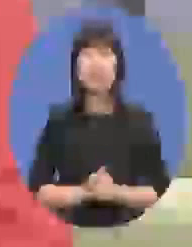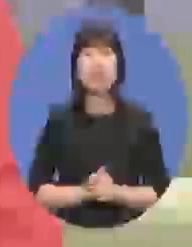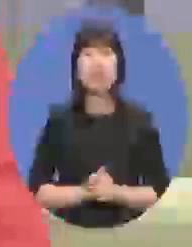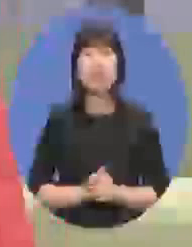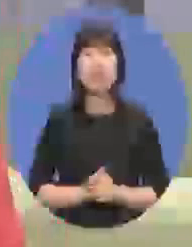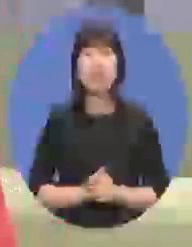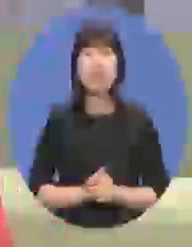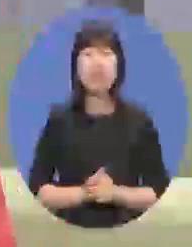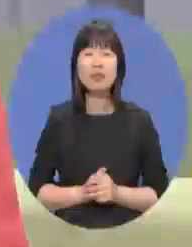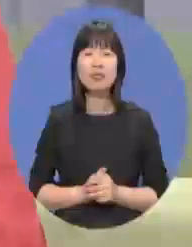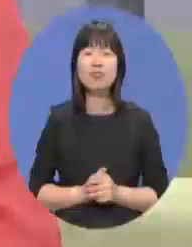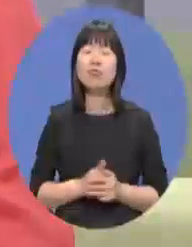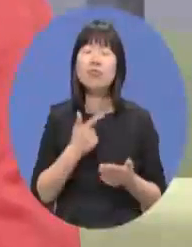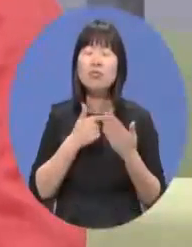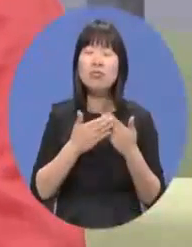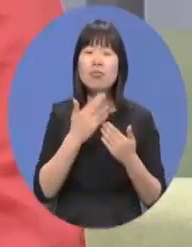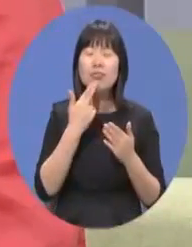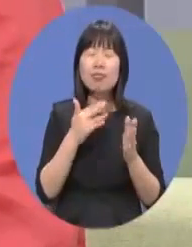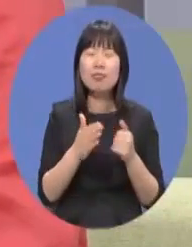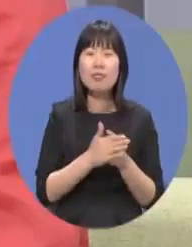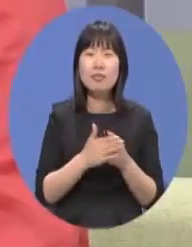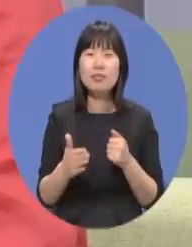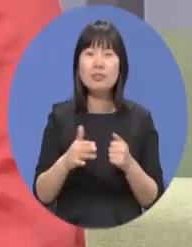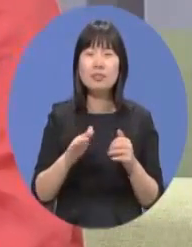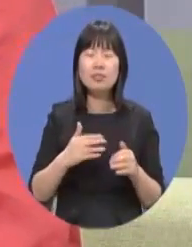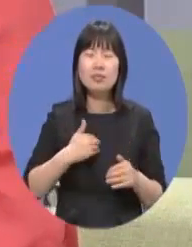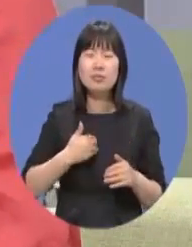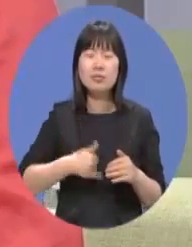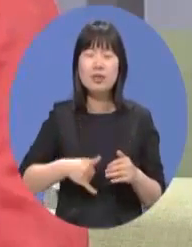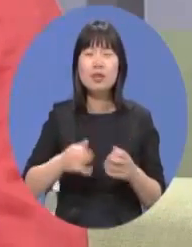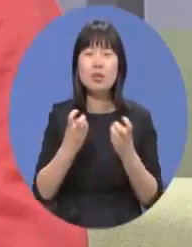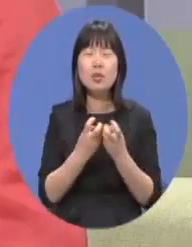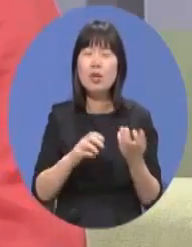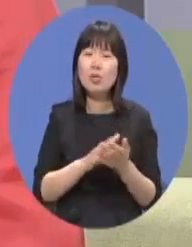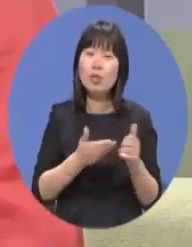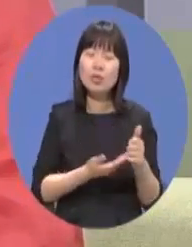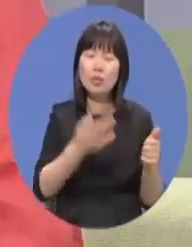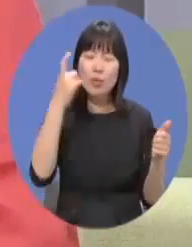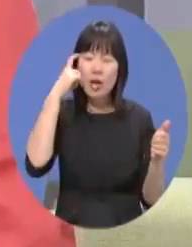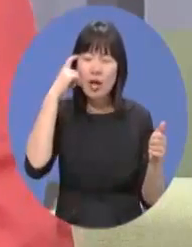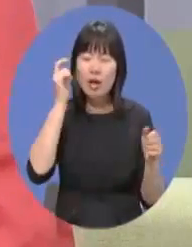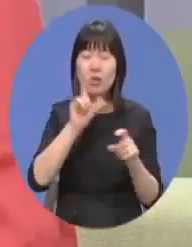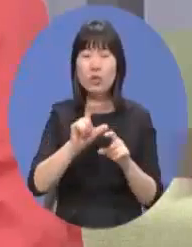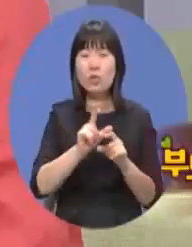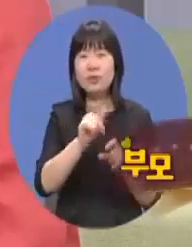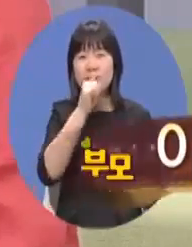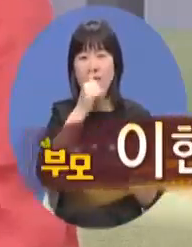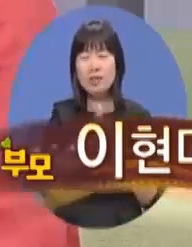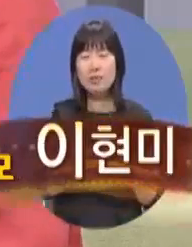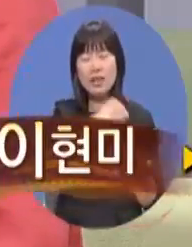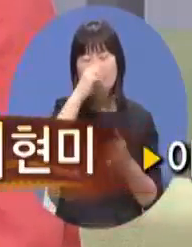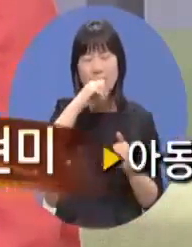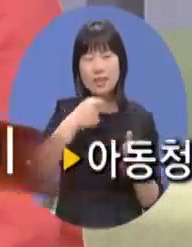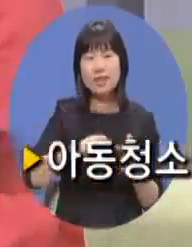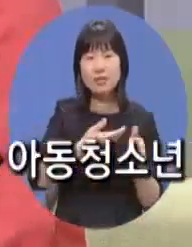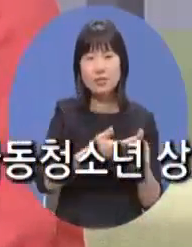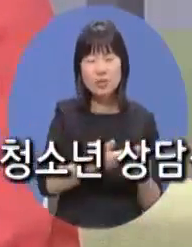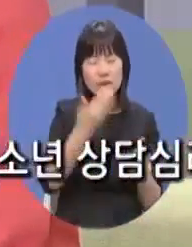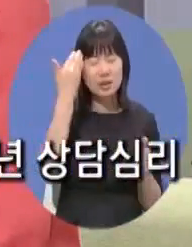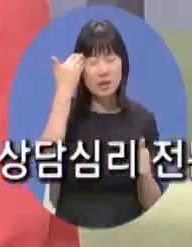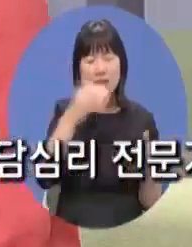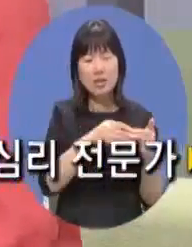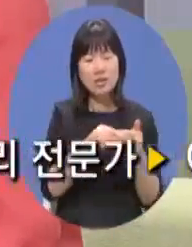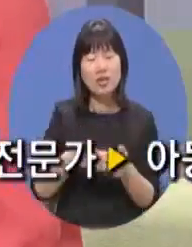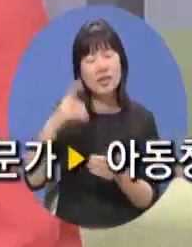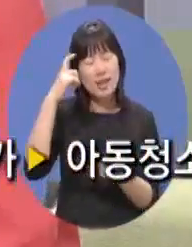또그 경험이 없으니까 우리 아이들 내가 어떻게 놀아줘야 되지 하고 고민하면서 그저 가르쳐주고 지적으로